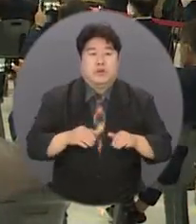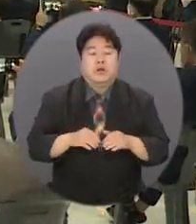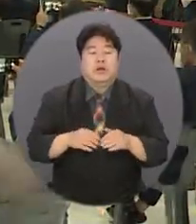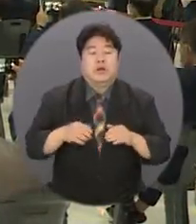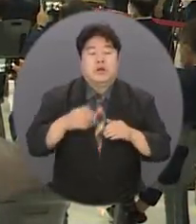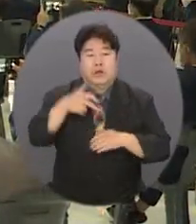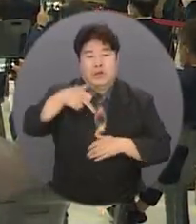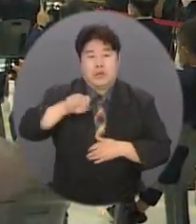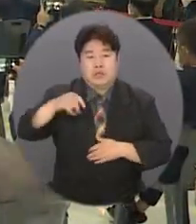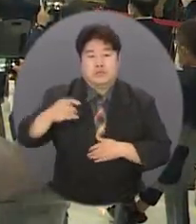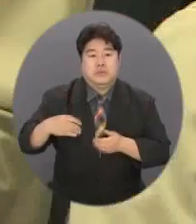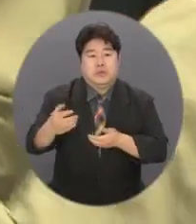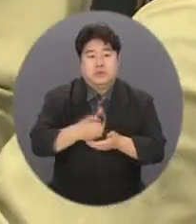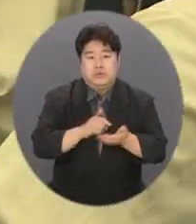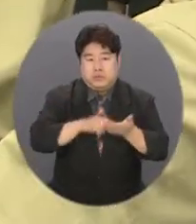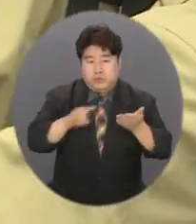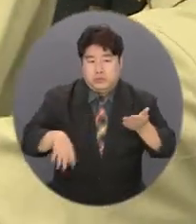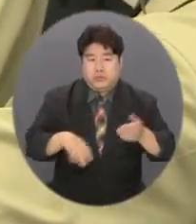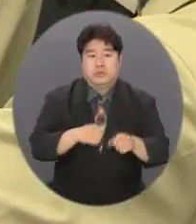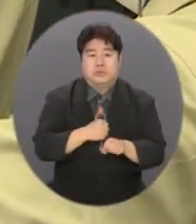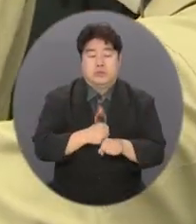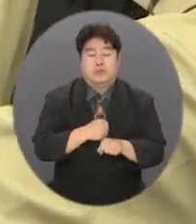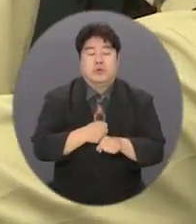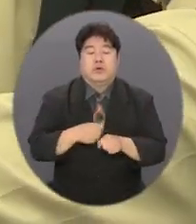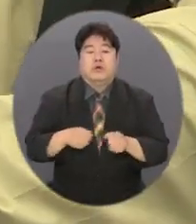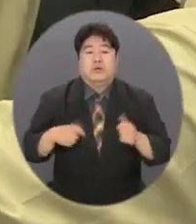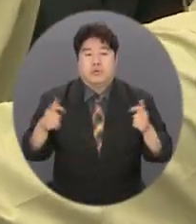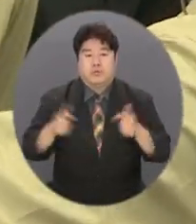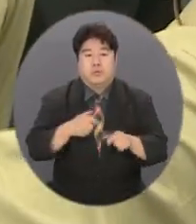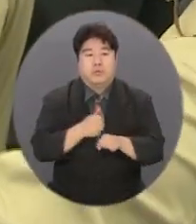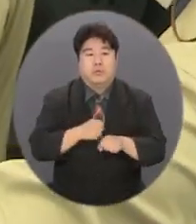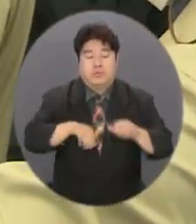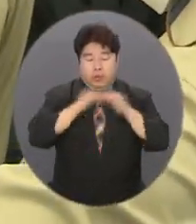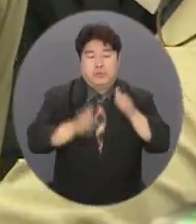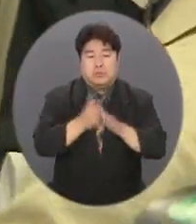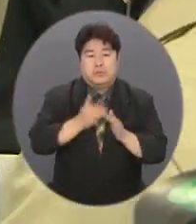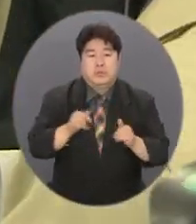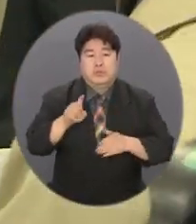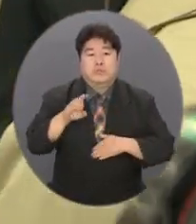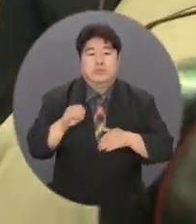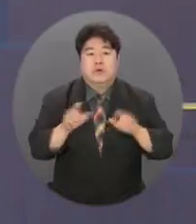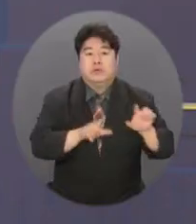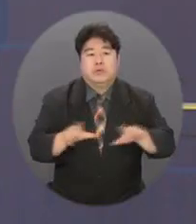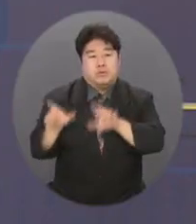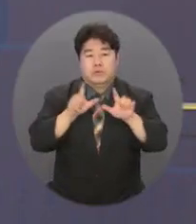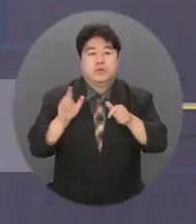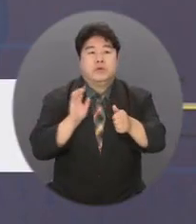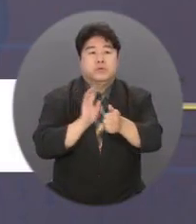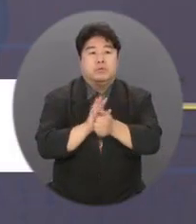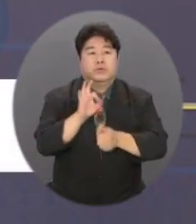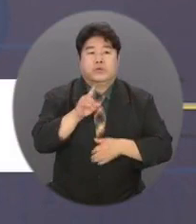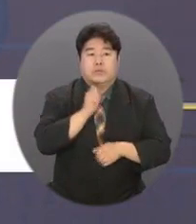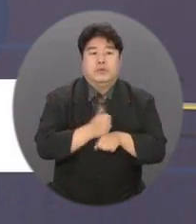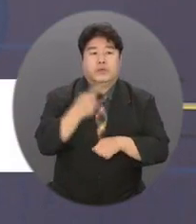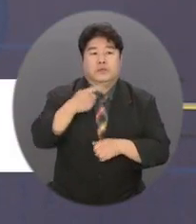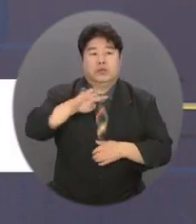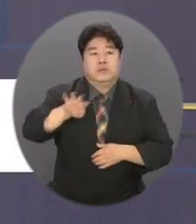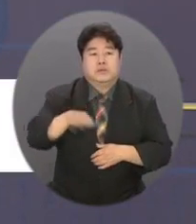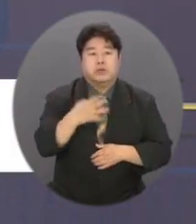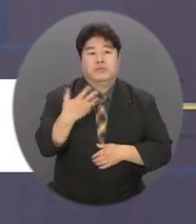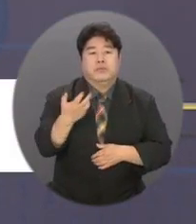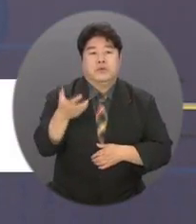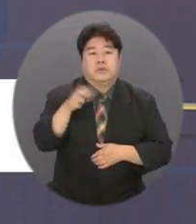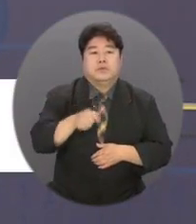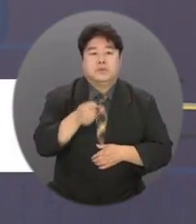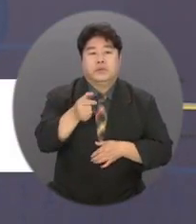이어서 모든 시민들에게 10만원씩 일상 회복 지원금을 주겠다는 정책도 꺼냈습니다 1408 10억원이